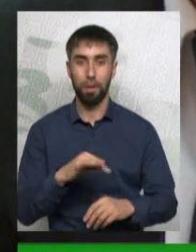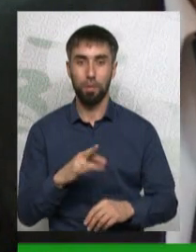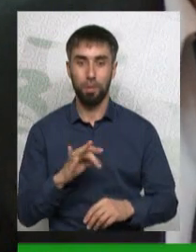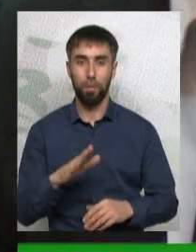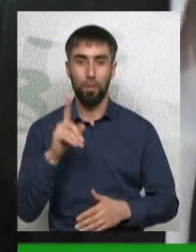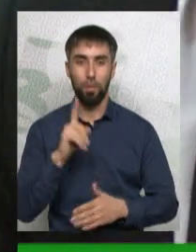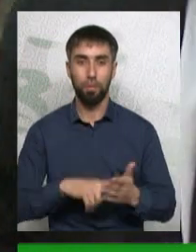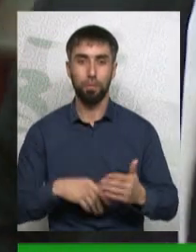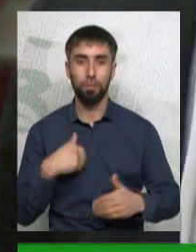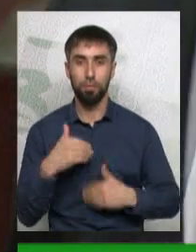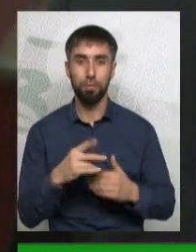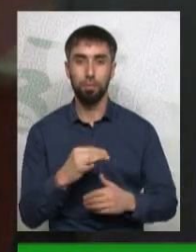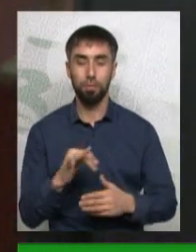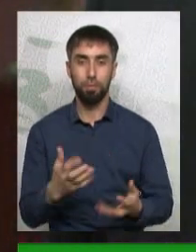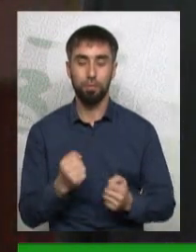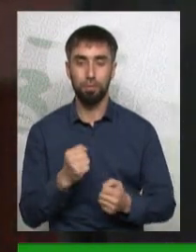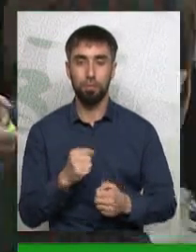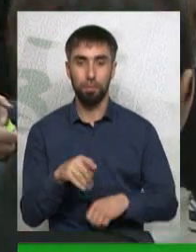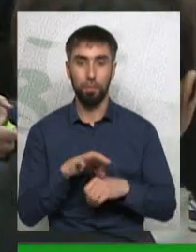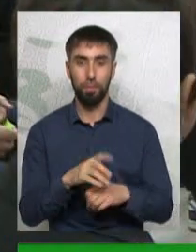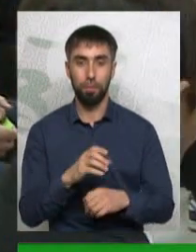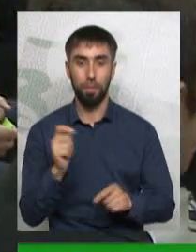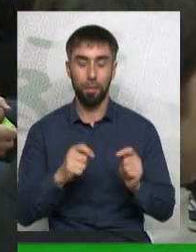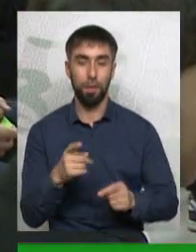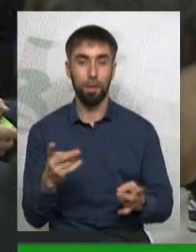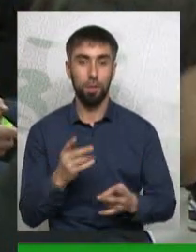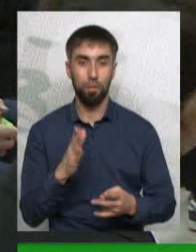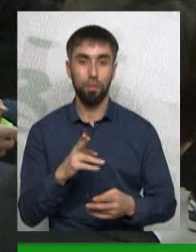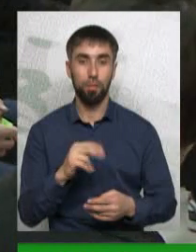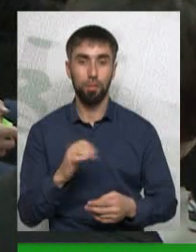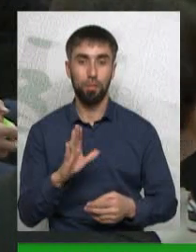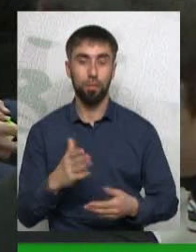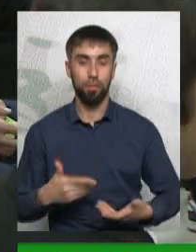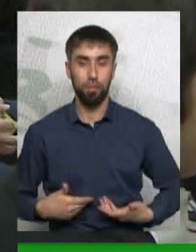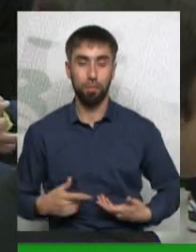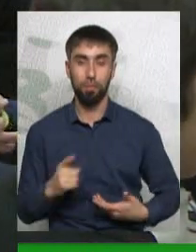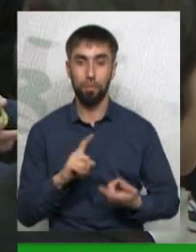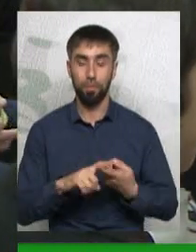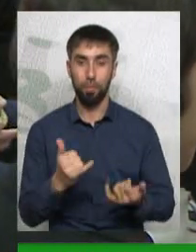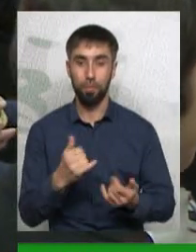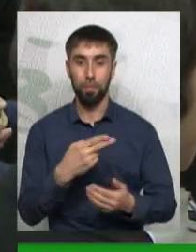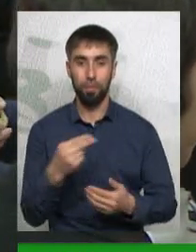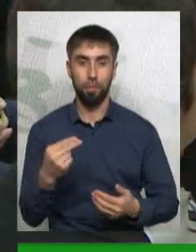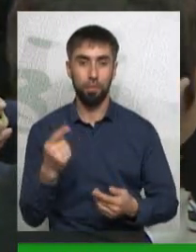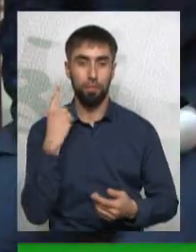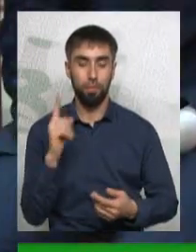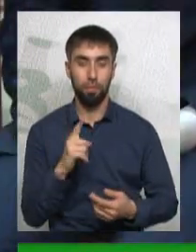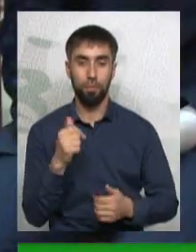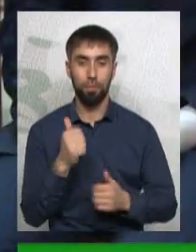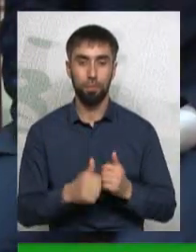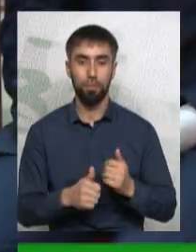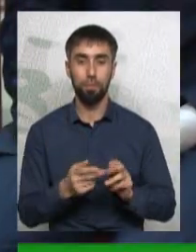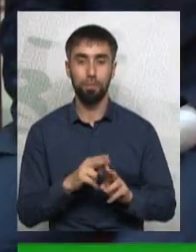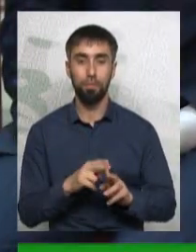Куркиев уверен, советы и навыки, полученные в ходе семинара, ему пригодятся даже в быту. Что касается сегодняшней темы, наслышан, что часто